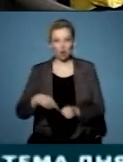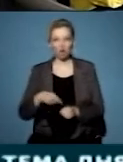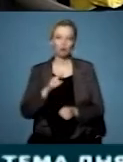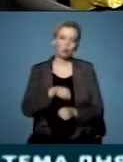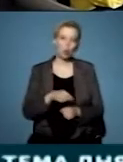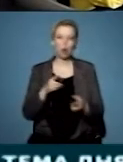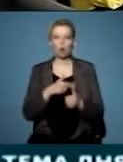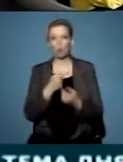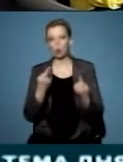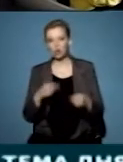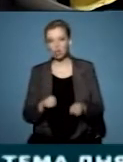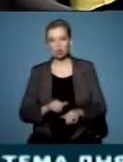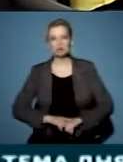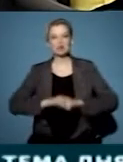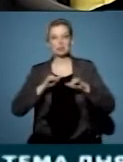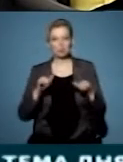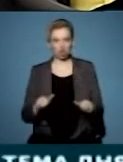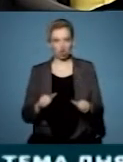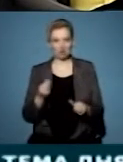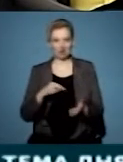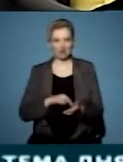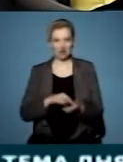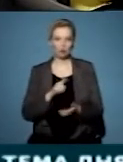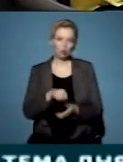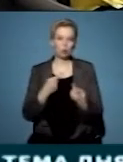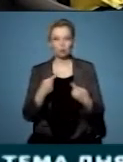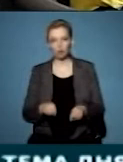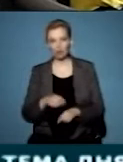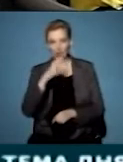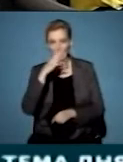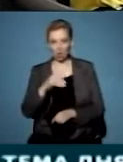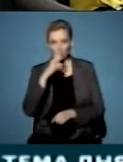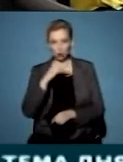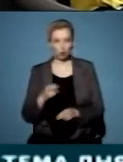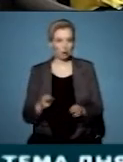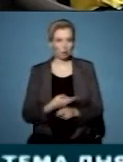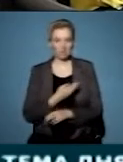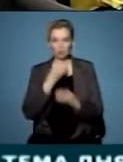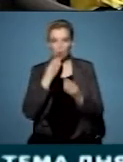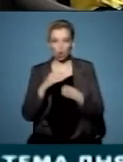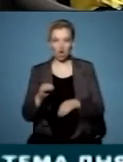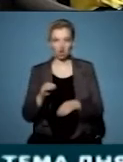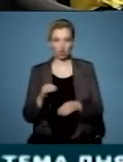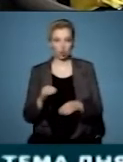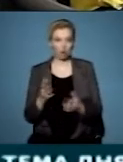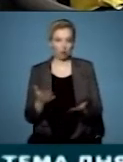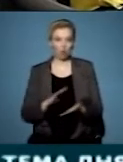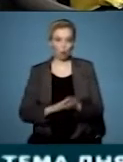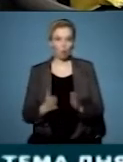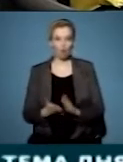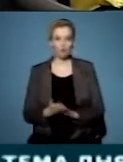того чи іншого збільшення тарифу на тому чи іншому маршруті без покращення певних